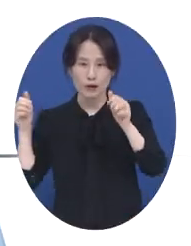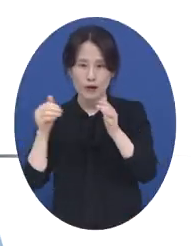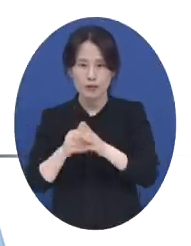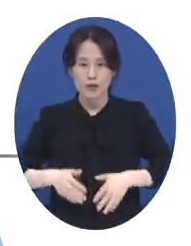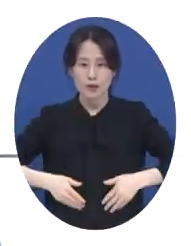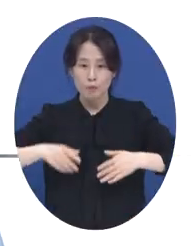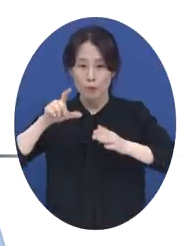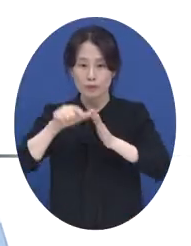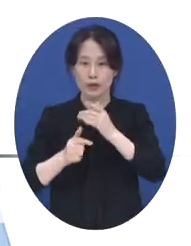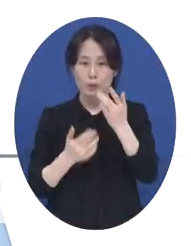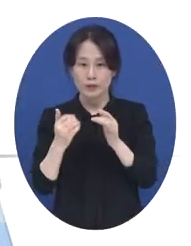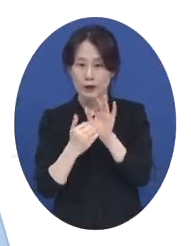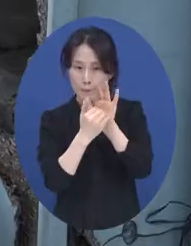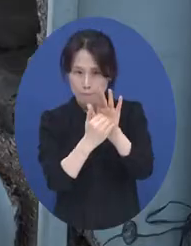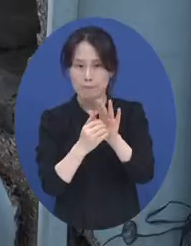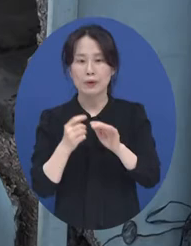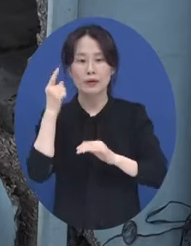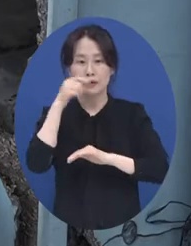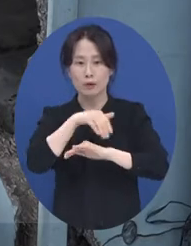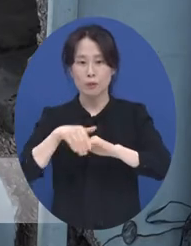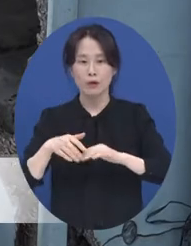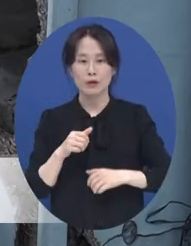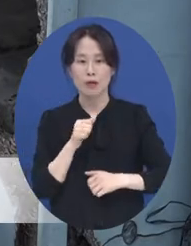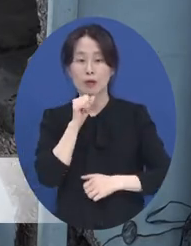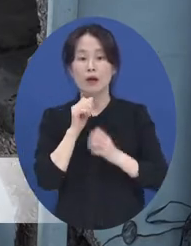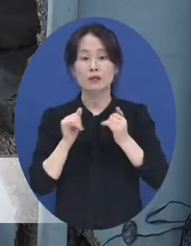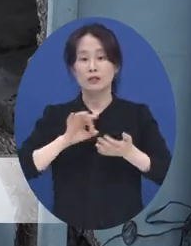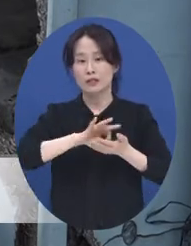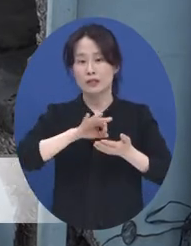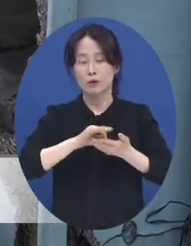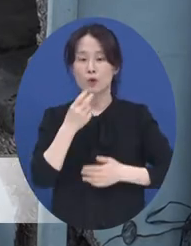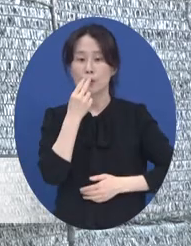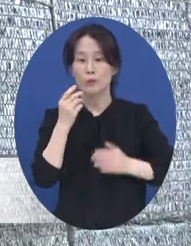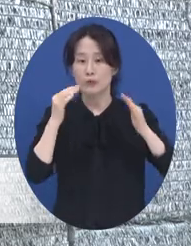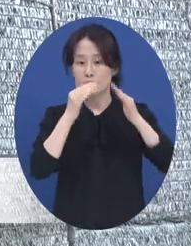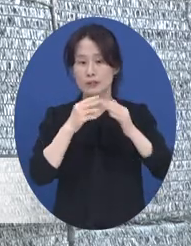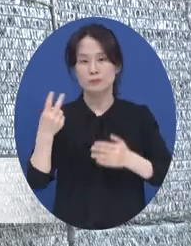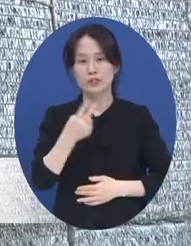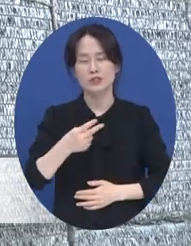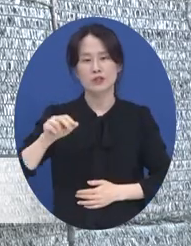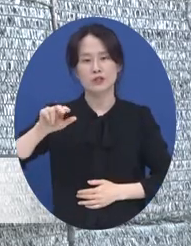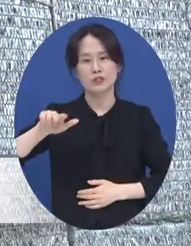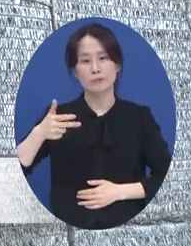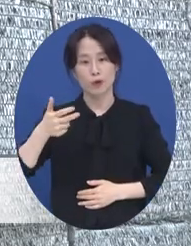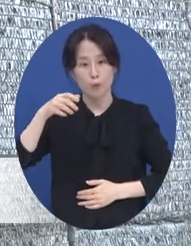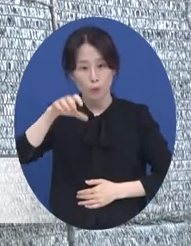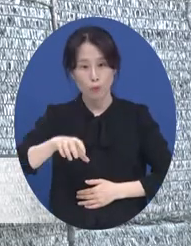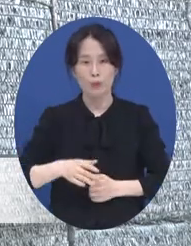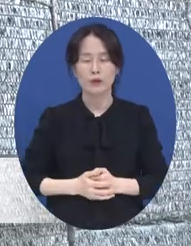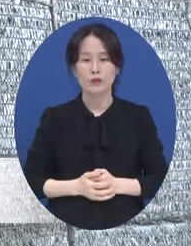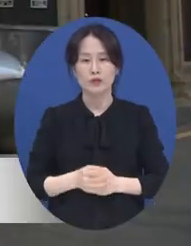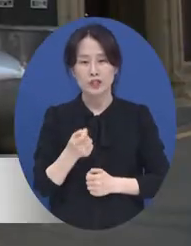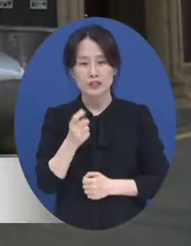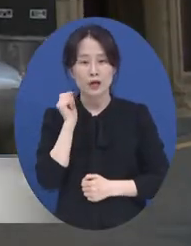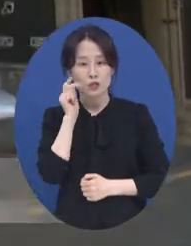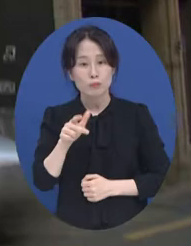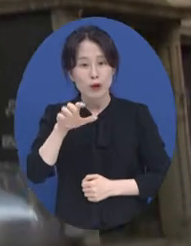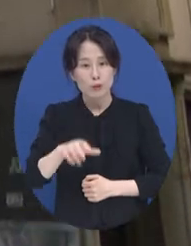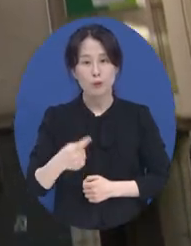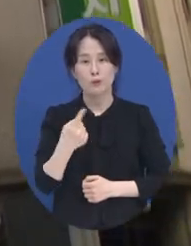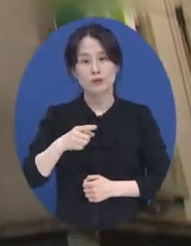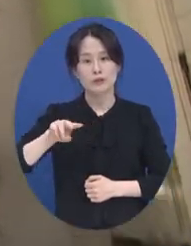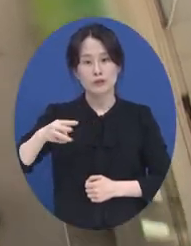까지 봄철 화재예방에 나섭니다 취약계층이 이용하는 주거용 비닐하우스 2700여 돈과 소규모